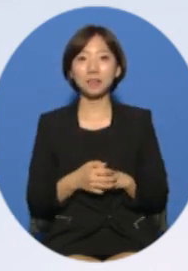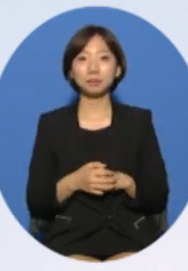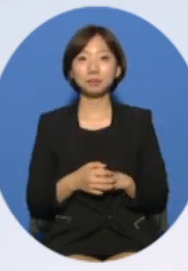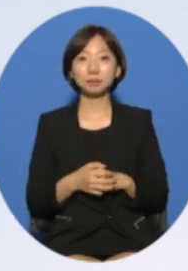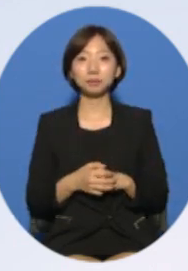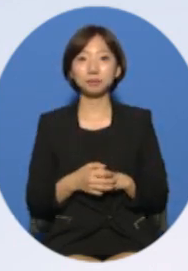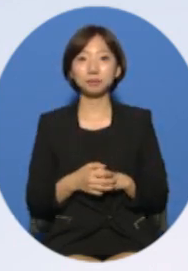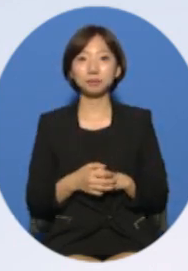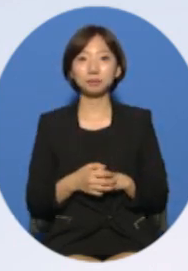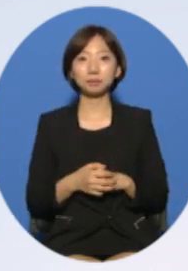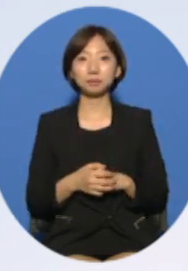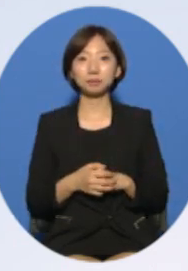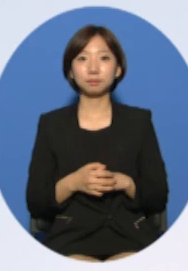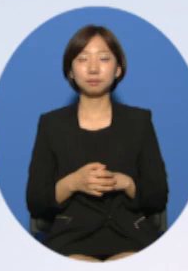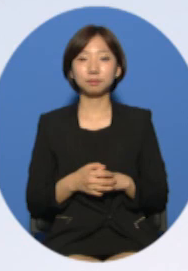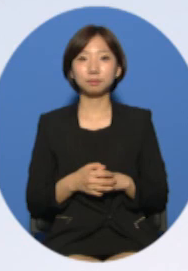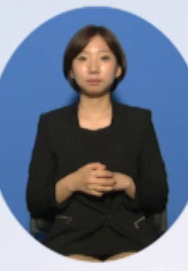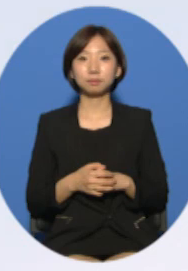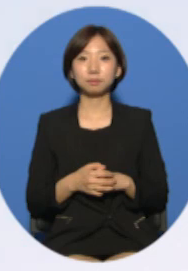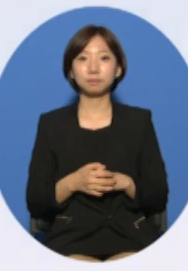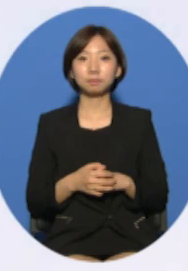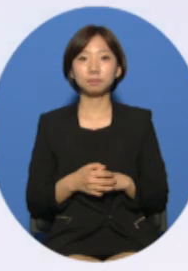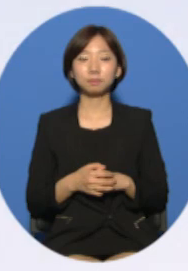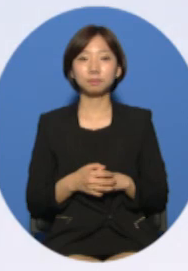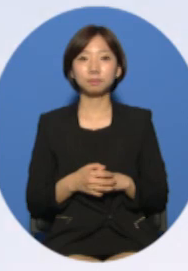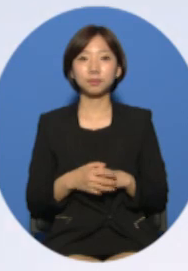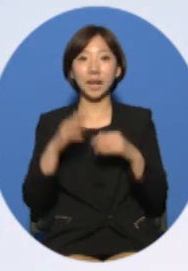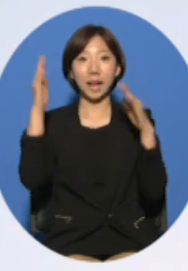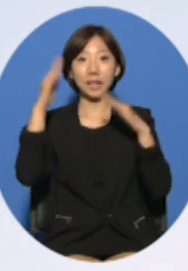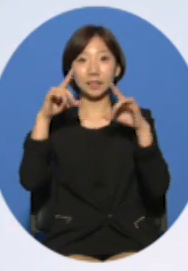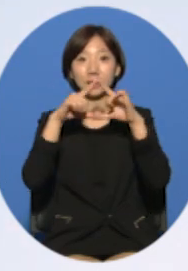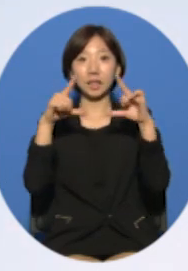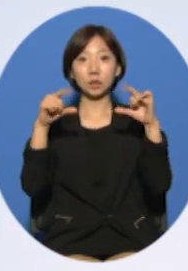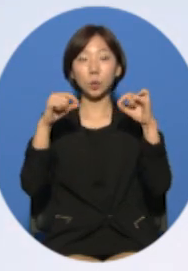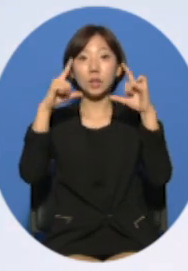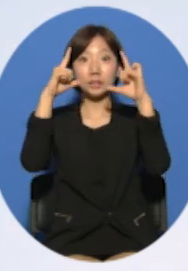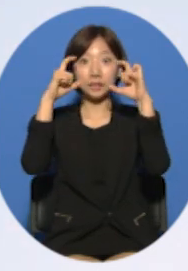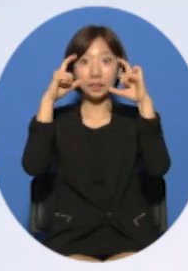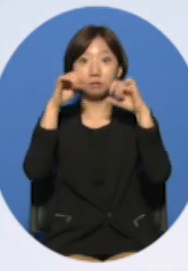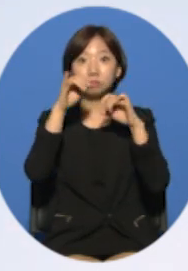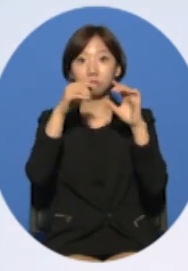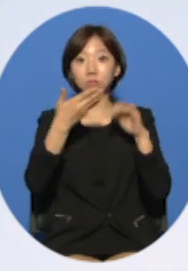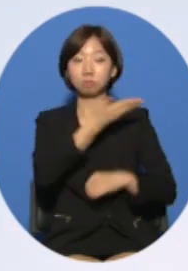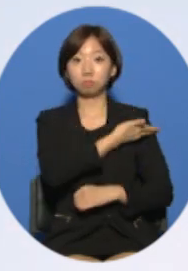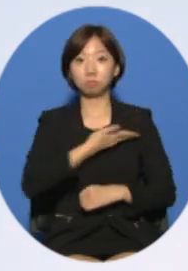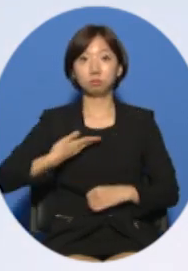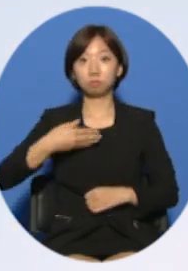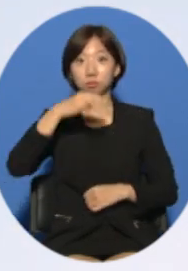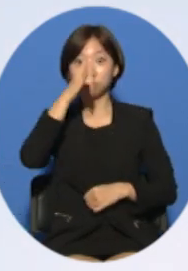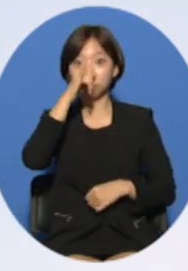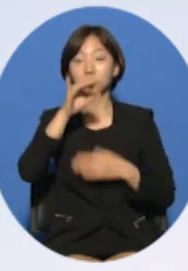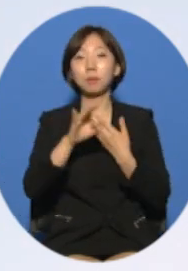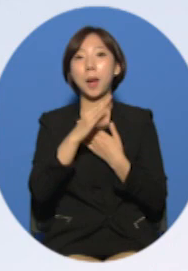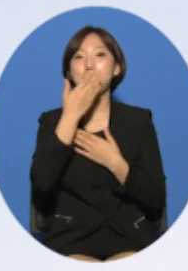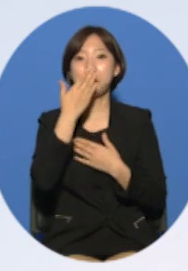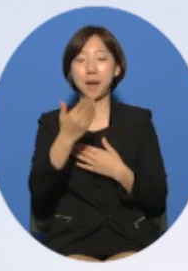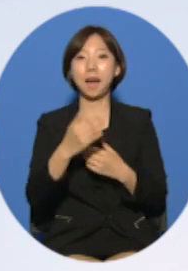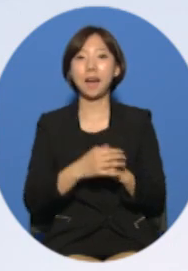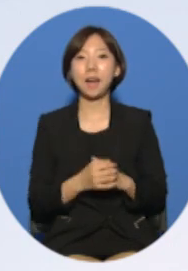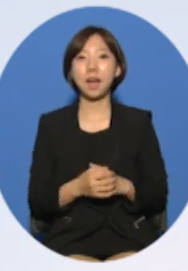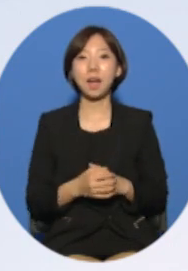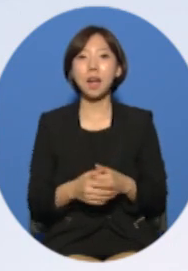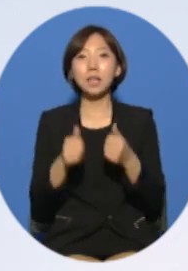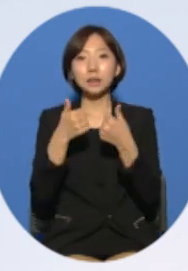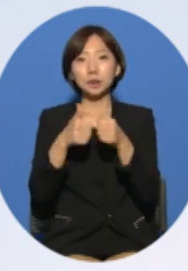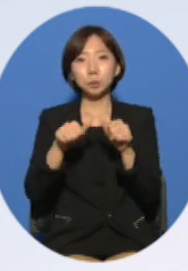국가기관 아니지만 네. 공공기관으로 취급이 되면 학생증도 사진이 붙어 있으면 가능합니다. 네. 그렇군요. 예. 예. 신분증 하나 정말